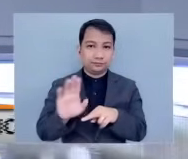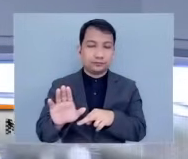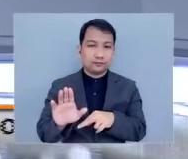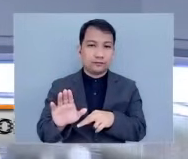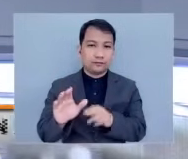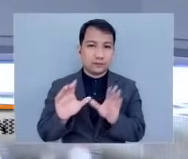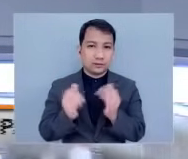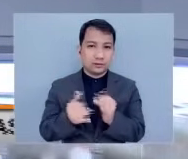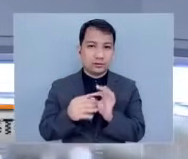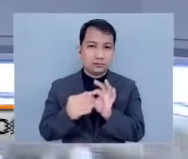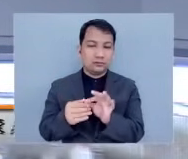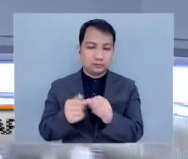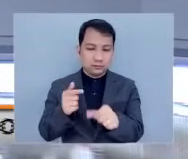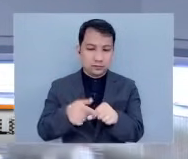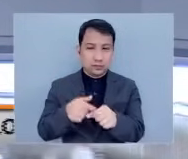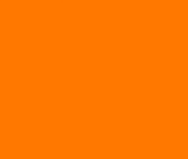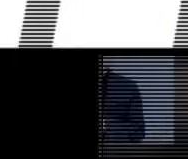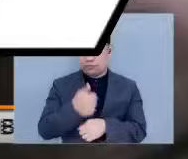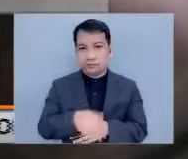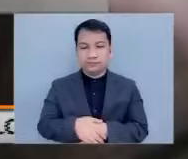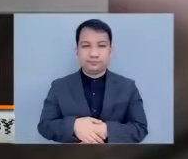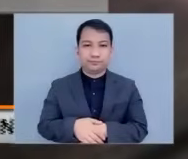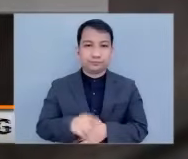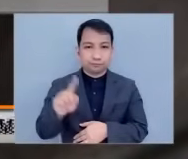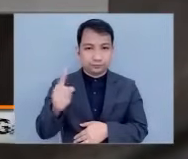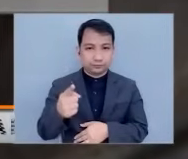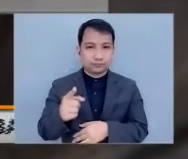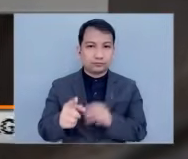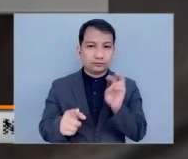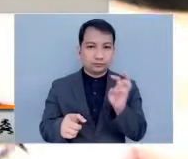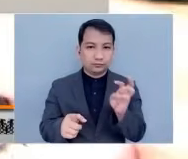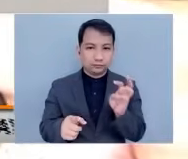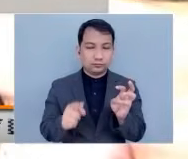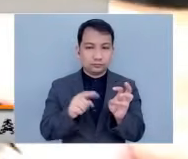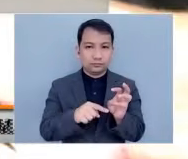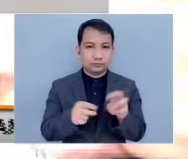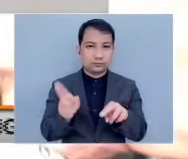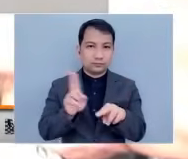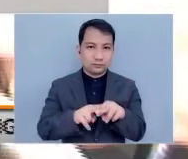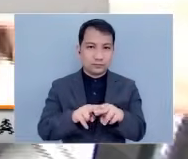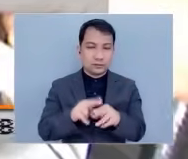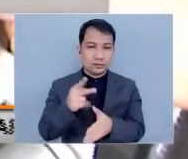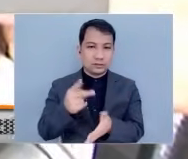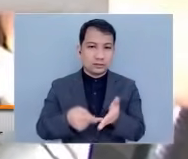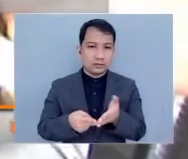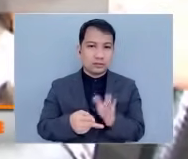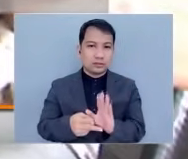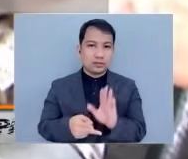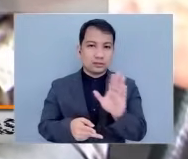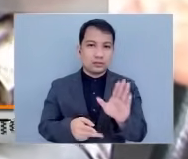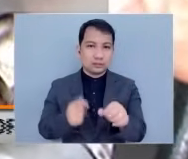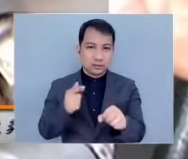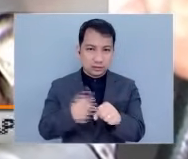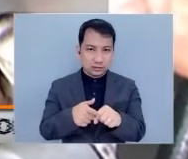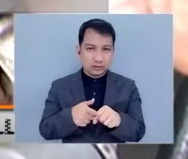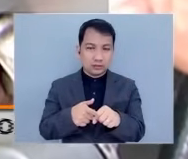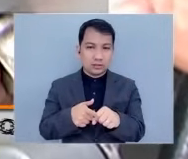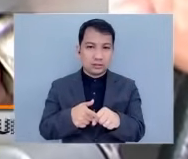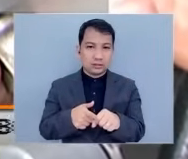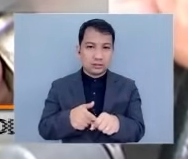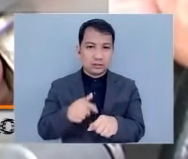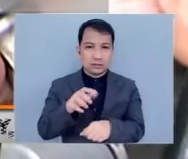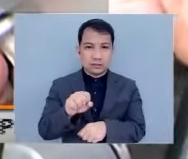ng langis bukas. 1 peso and 60 centavos ang dagdag sa presyo ng kada litro ng gasolina sa Sea Oil